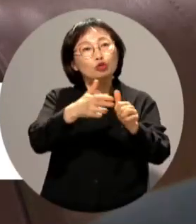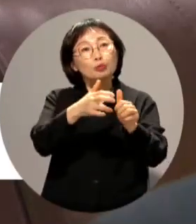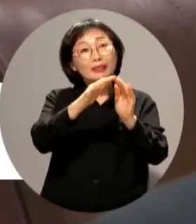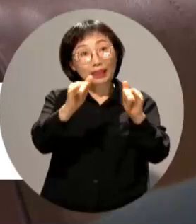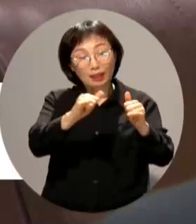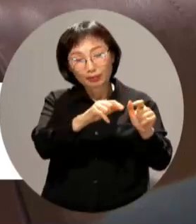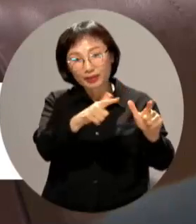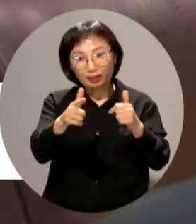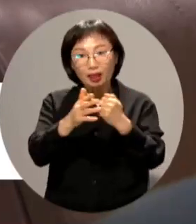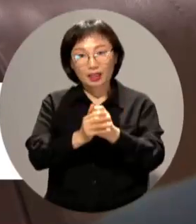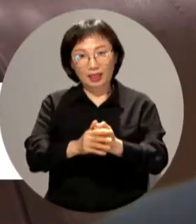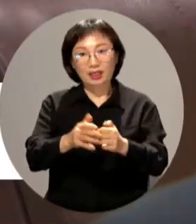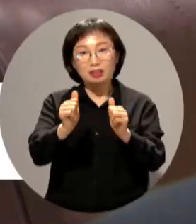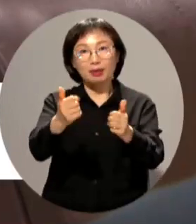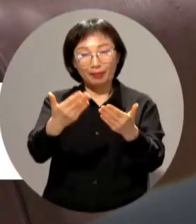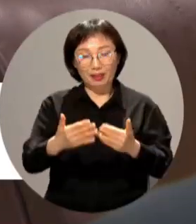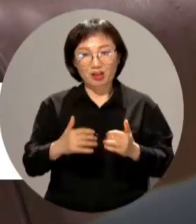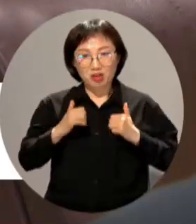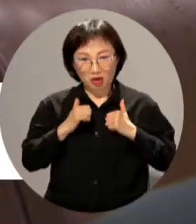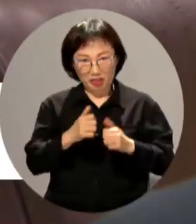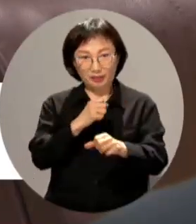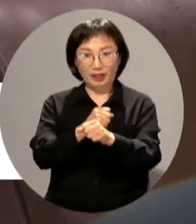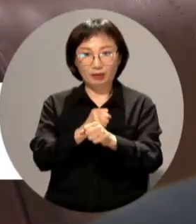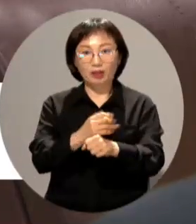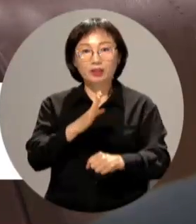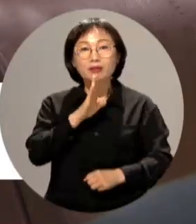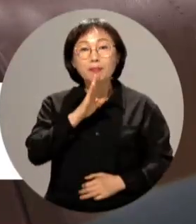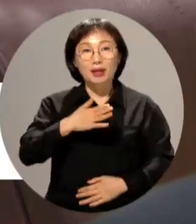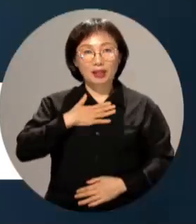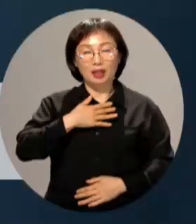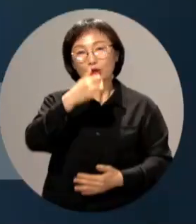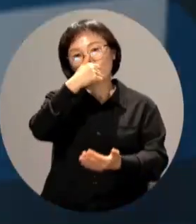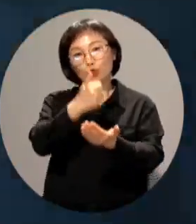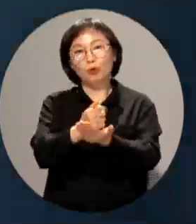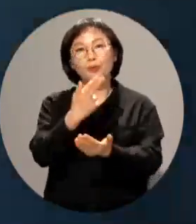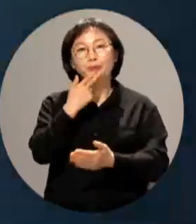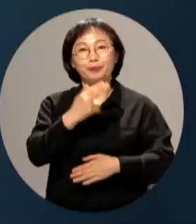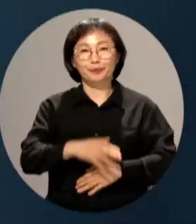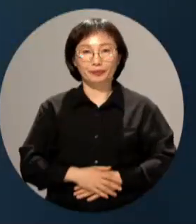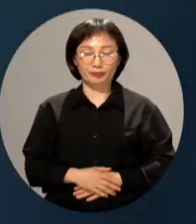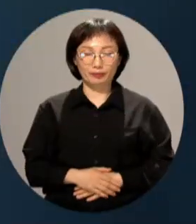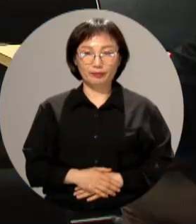합니다 열심히 사는 이랬습니다 그리고 전 정말 무죄 입니다